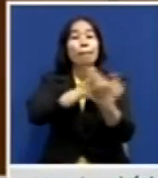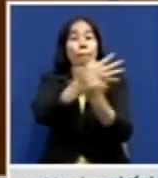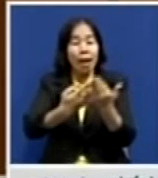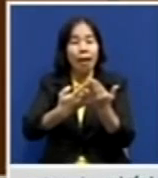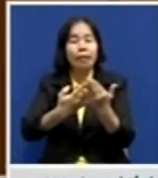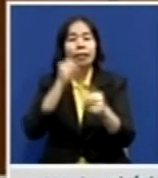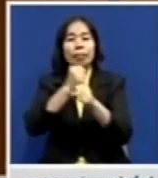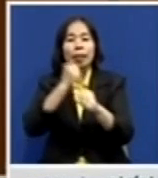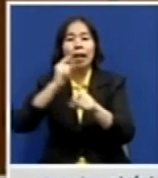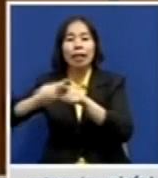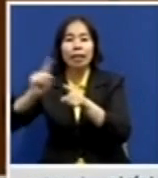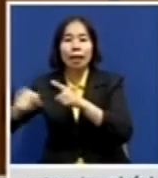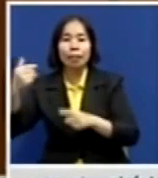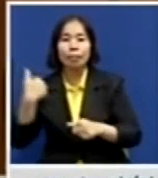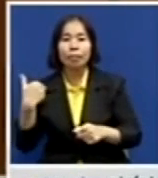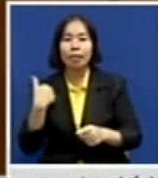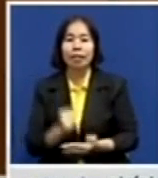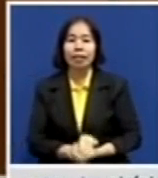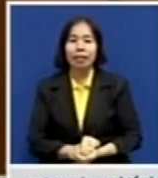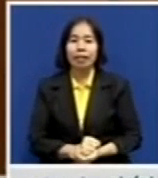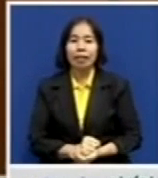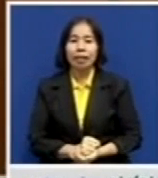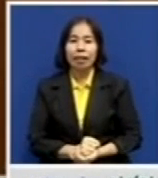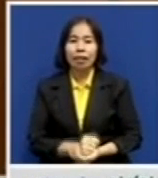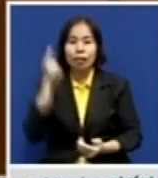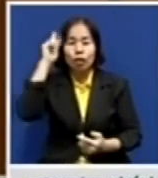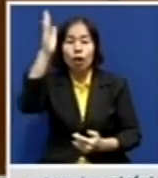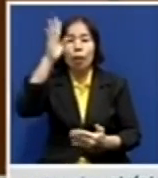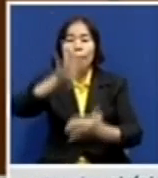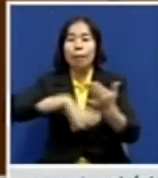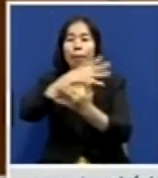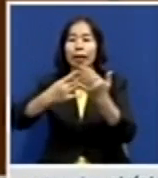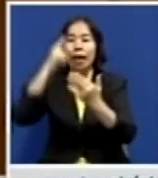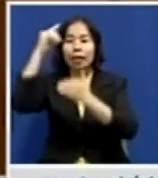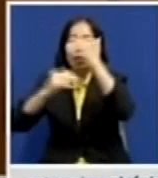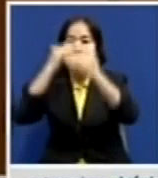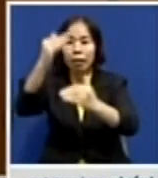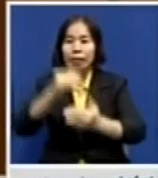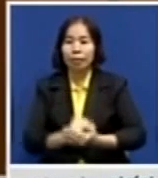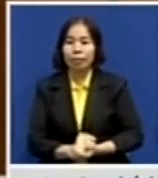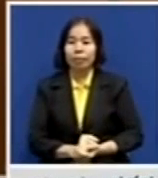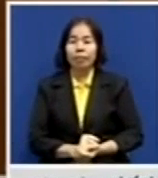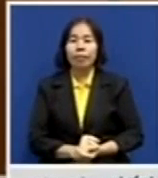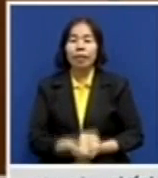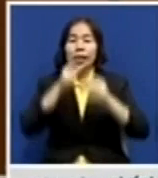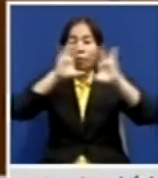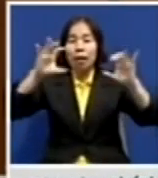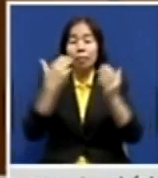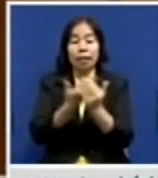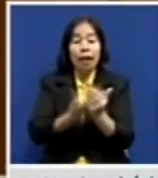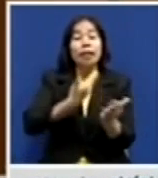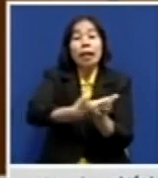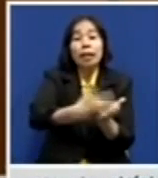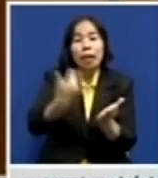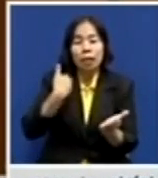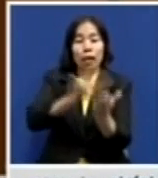าทางเศรษฐกิจและเป็นหลักฐานการพัฒนาของประเทศระยะยาวรัฐบาลพิจารณาค่าใช้จ่ายจากแหล่งเงินนอกงบประมา